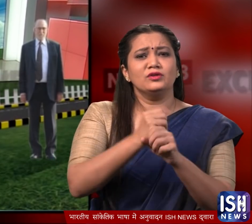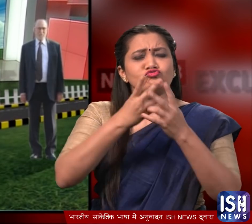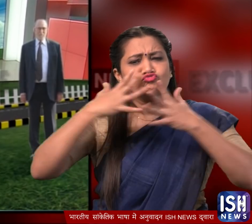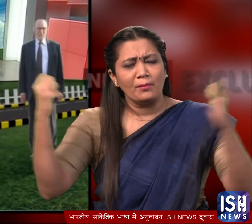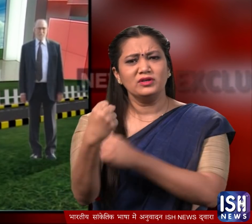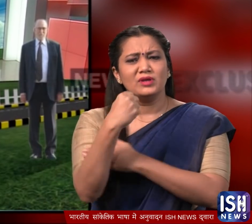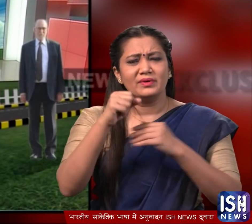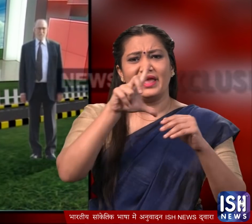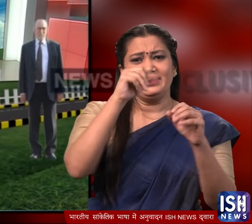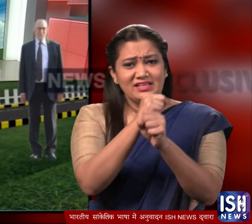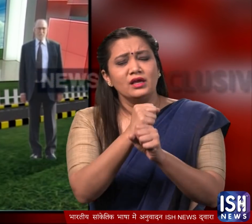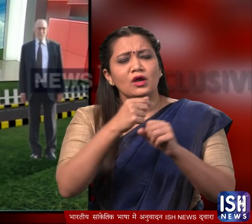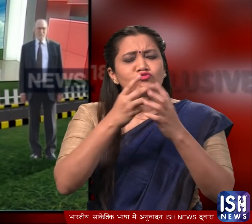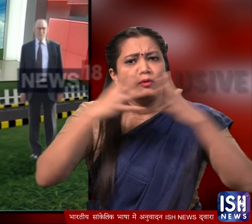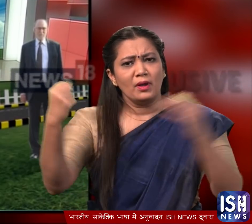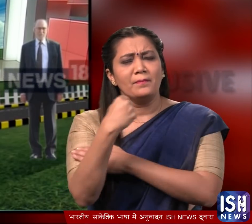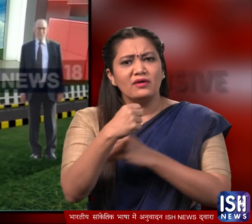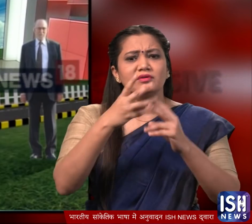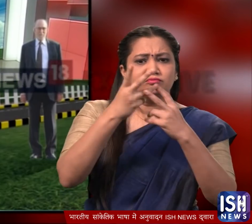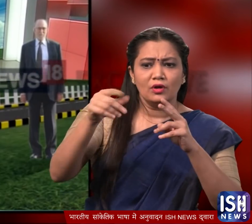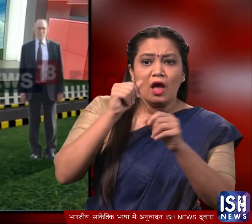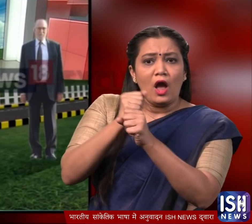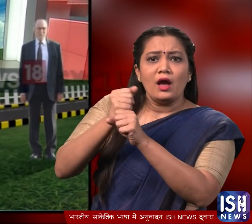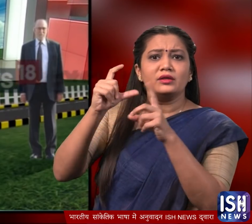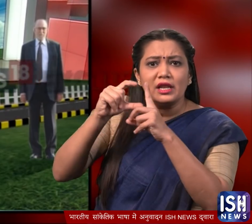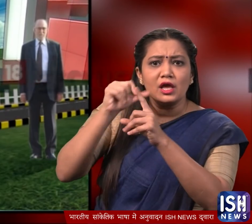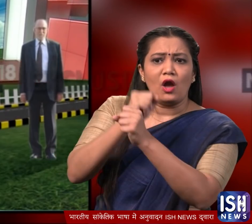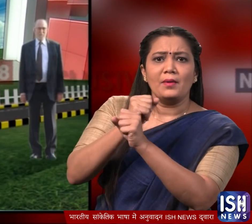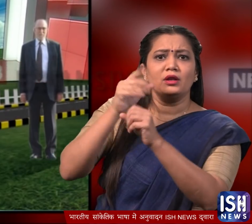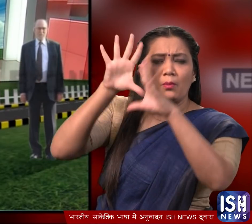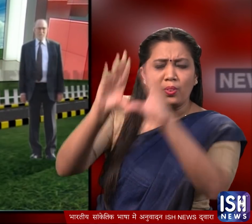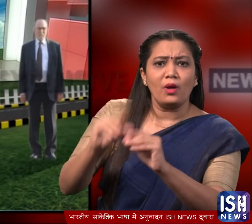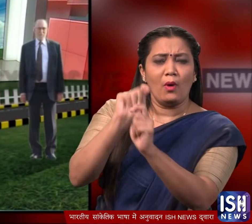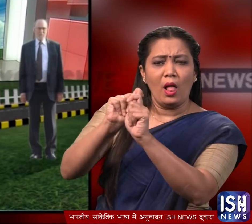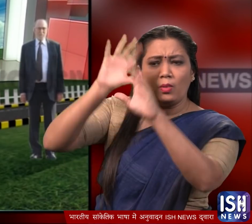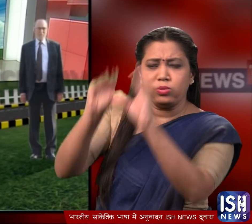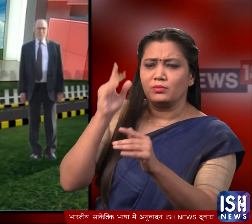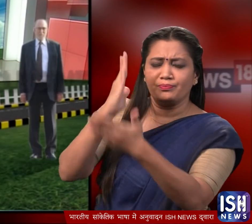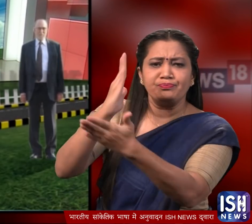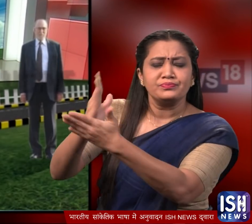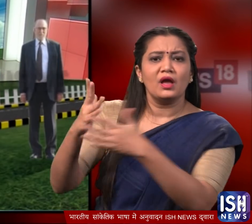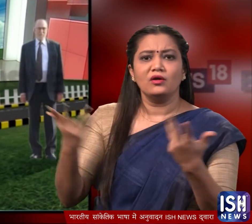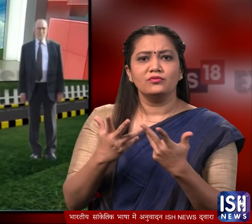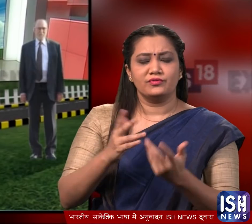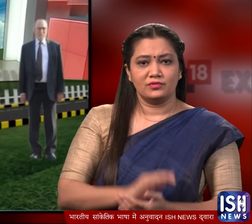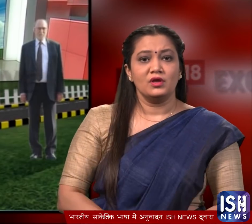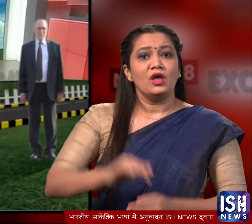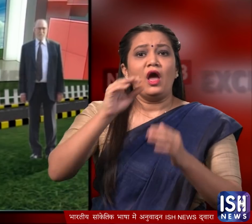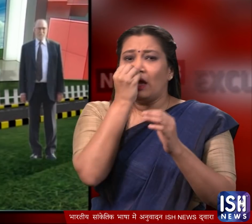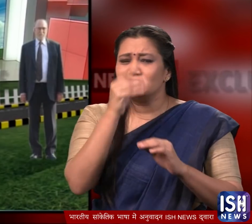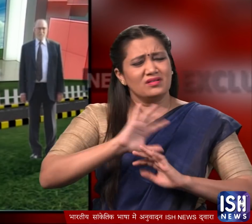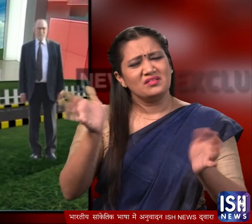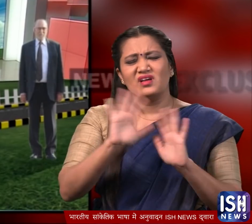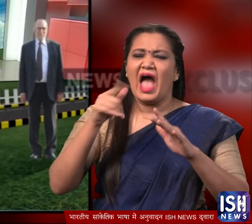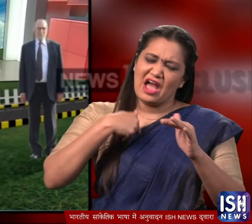को इतनी पावर देने जा रही है कि वो दिल्ली की चुनी हुई सरकार के काम रोक सके, जबकि बीजेपी ने आर्टिकल 239